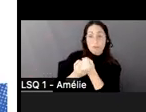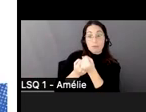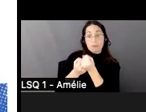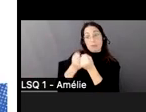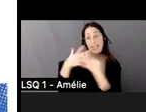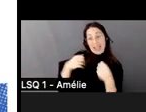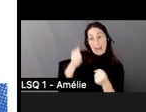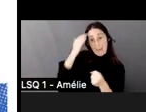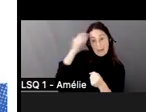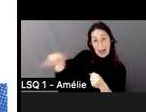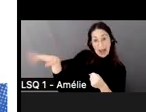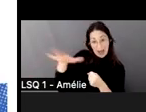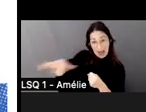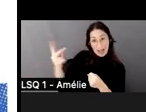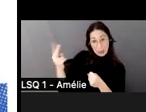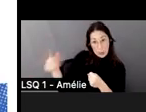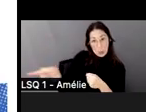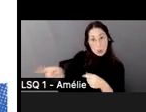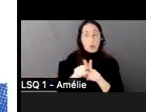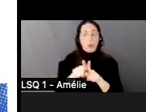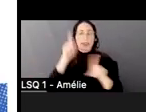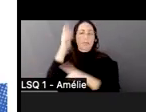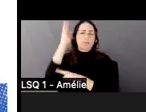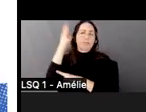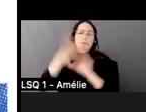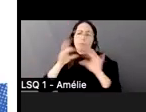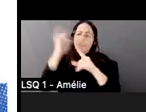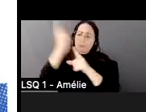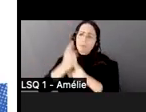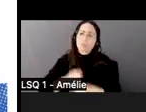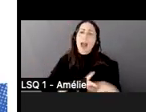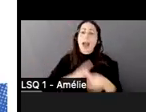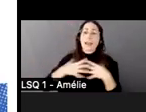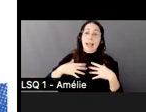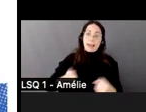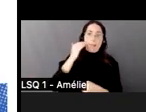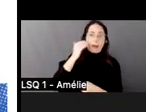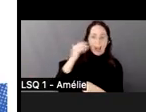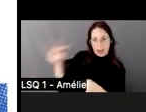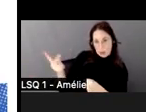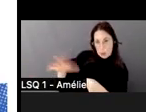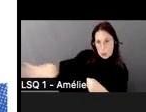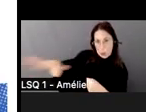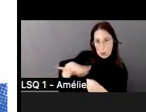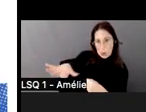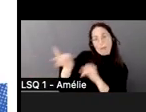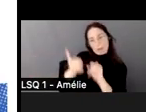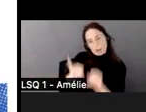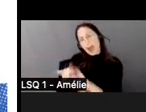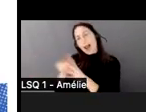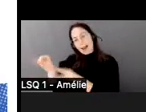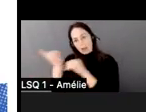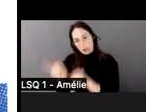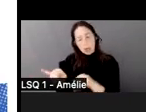réfugiés, élaborer des politiques appropriées liées à la santé mentale des immigrants et des réfugiés, assurer